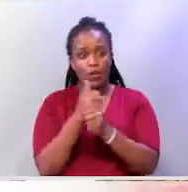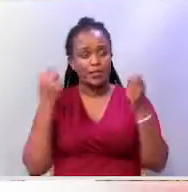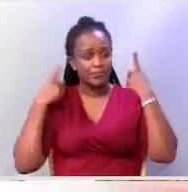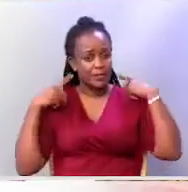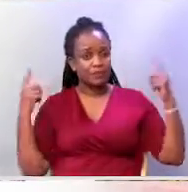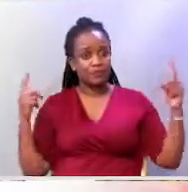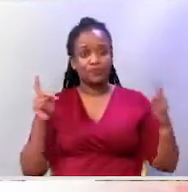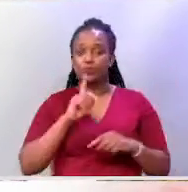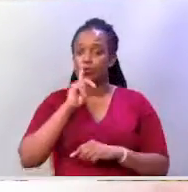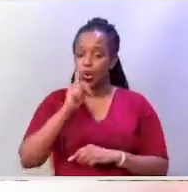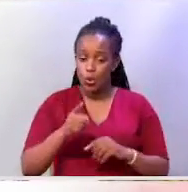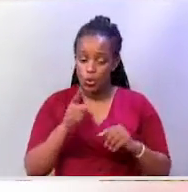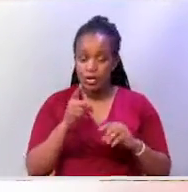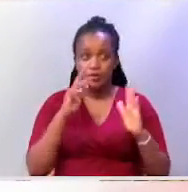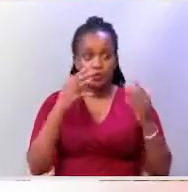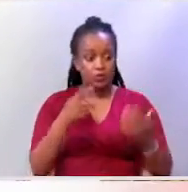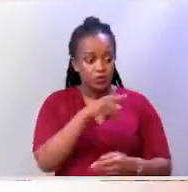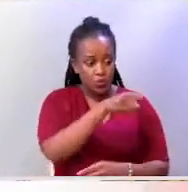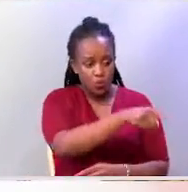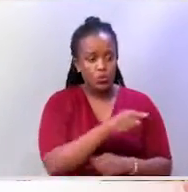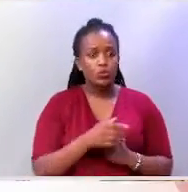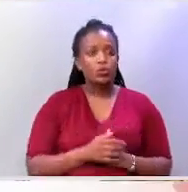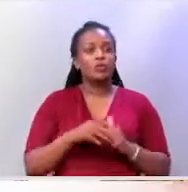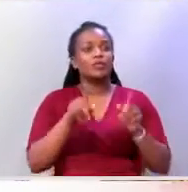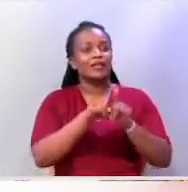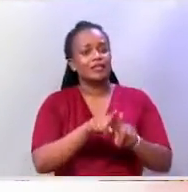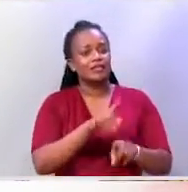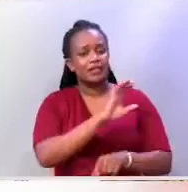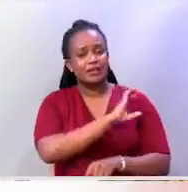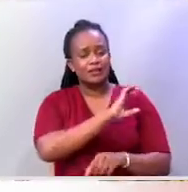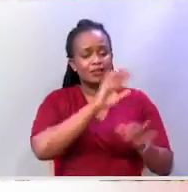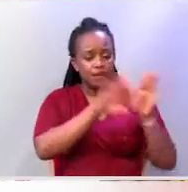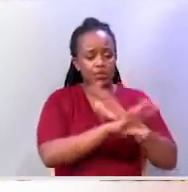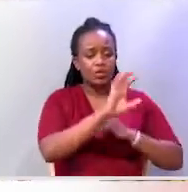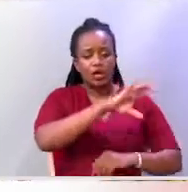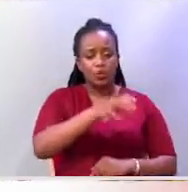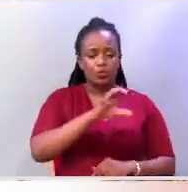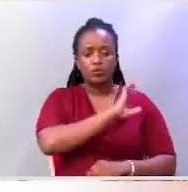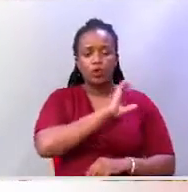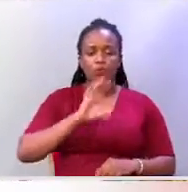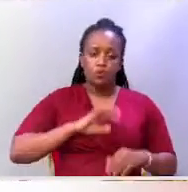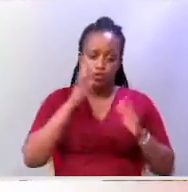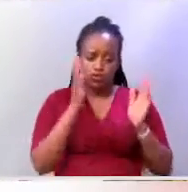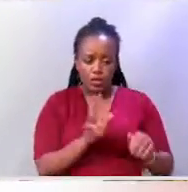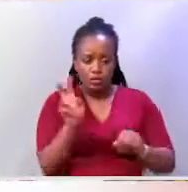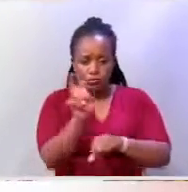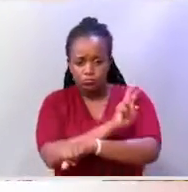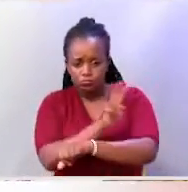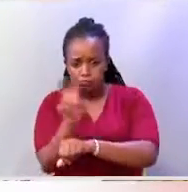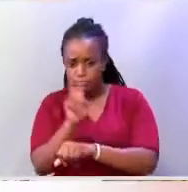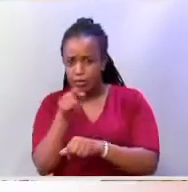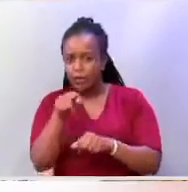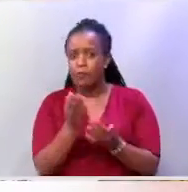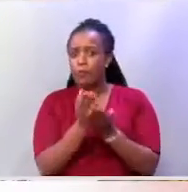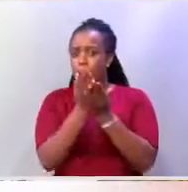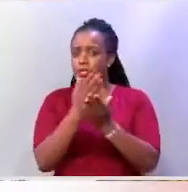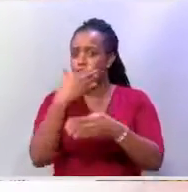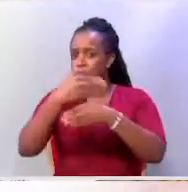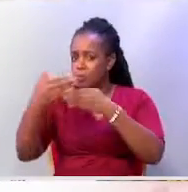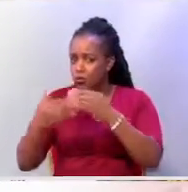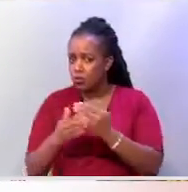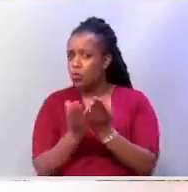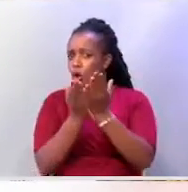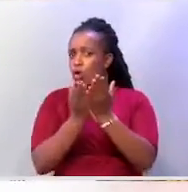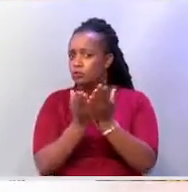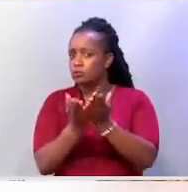Akaamuru huyu akiwa deputy county commissioner apewe hiyo kazi ya kuoversee hiyo poti tengenezwe. Poti imetengenezwa ama